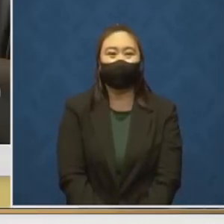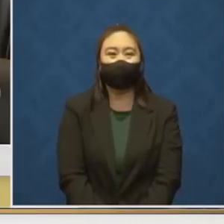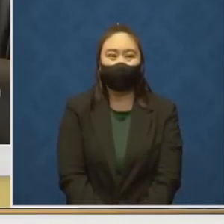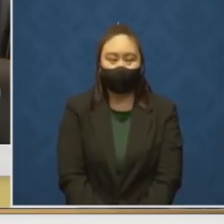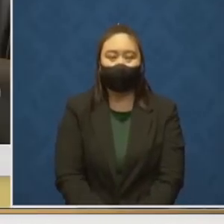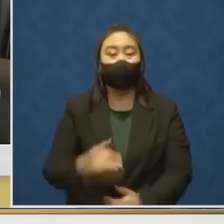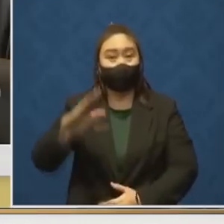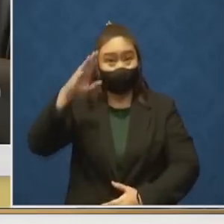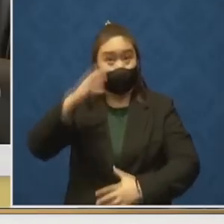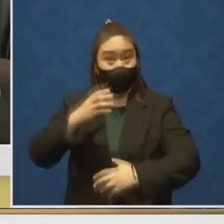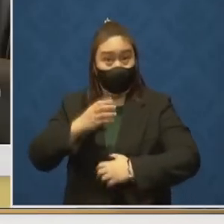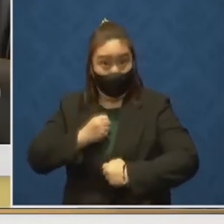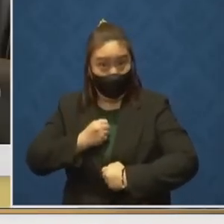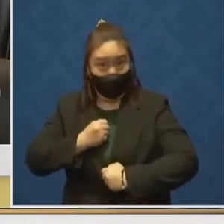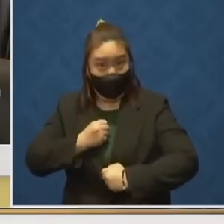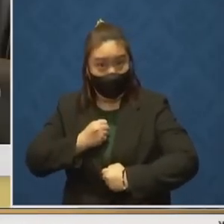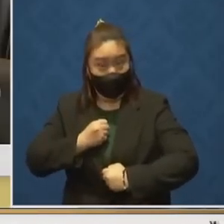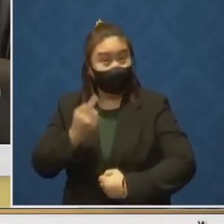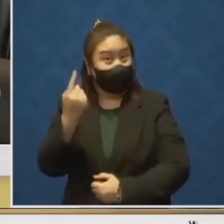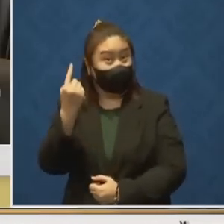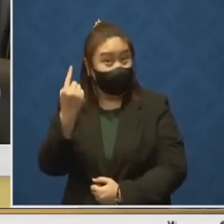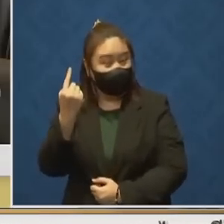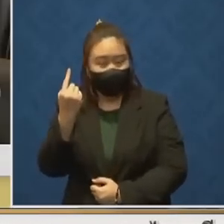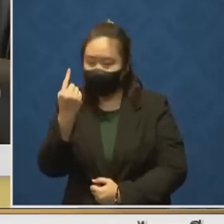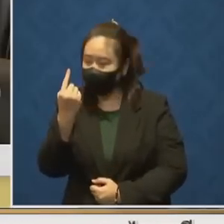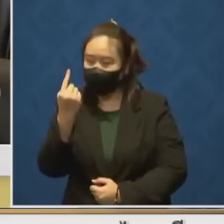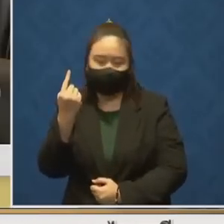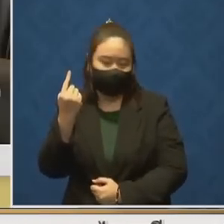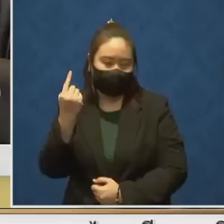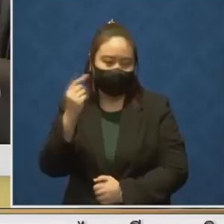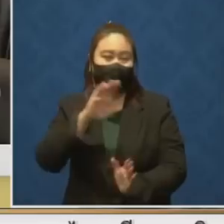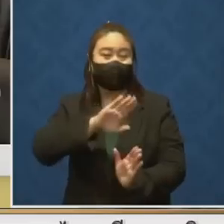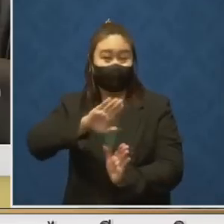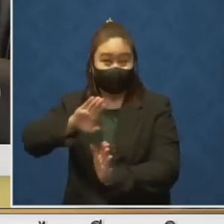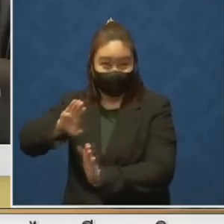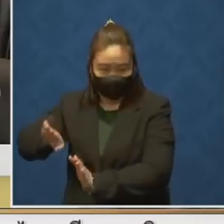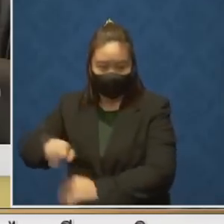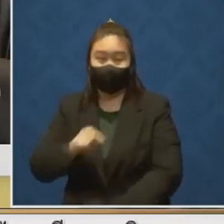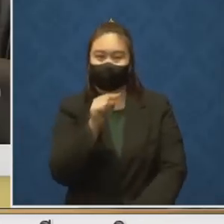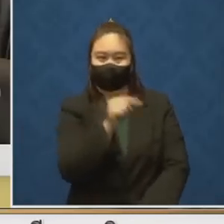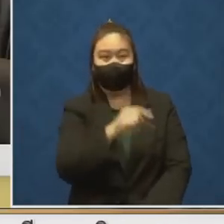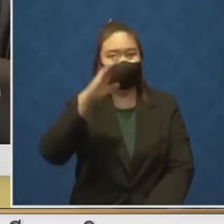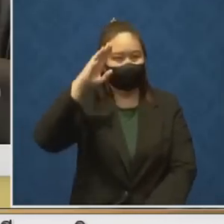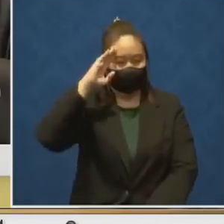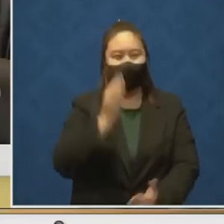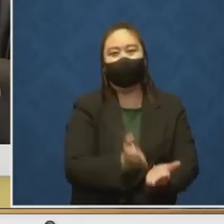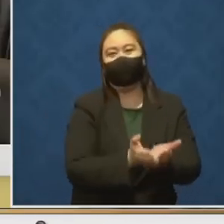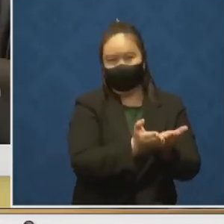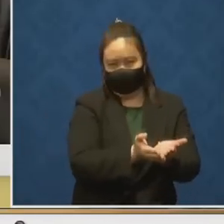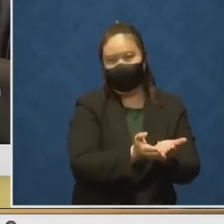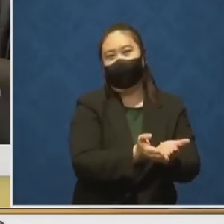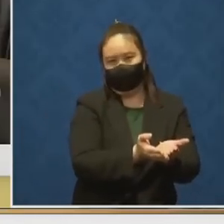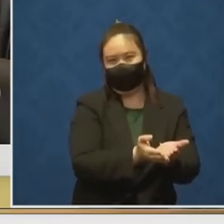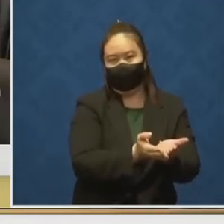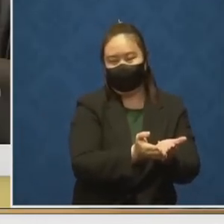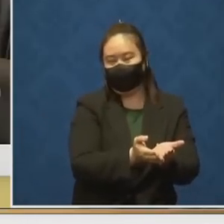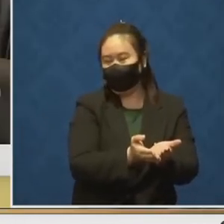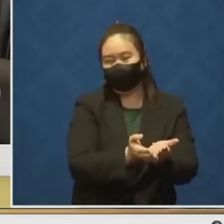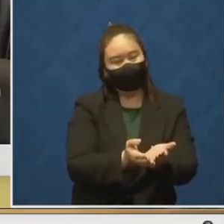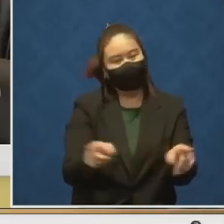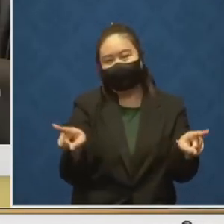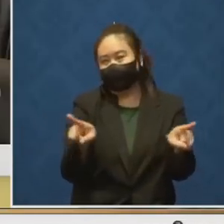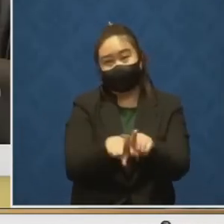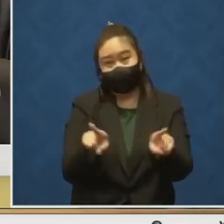จากกองทัพบบกดี่ฉนขอเปลี่ยนบรยากาไปที่กองทั HEREบางแล้วก็พบว่าไม่ต่างกัน